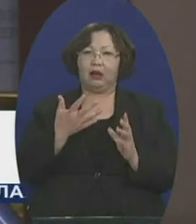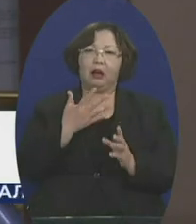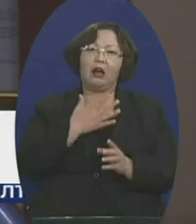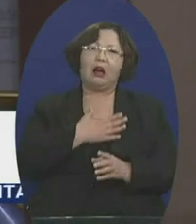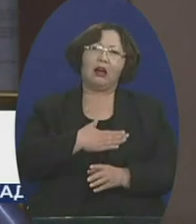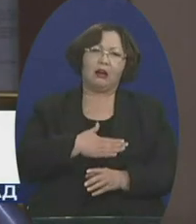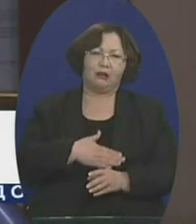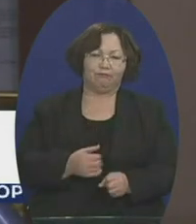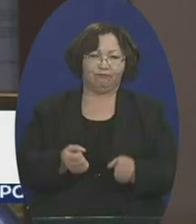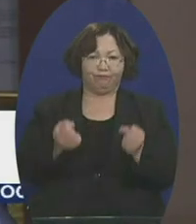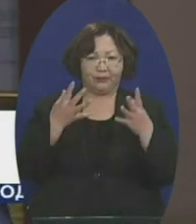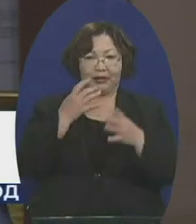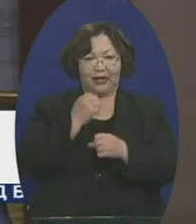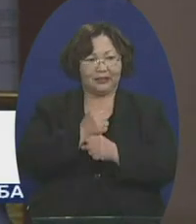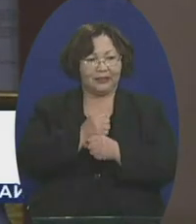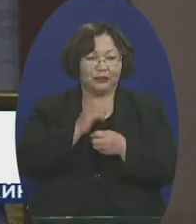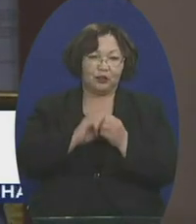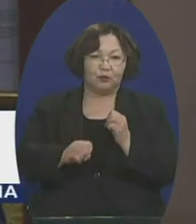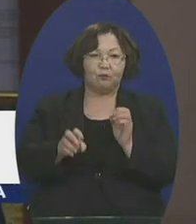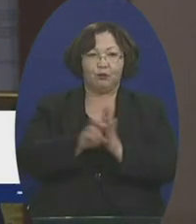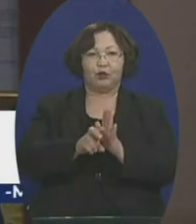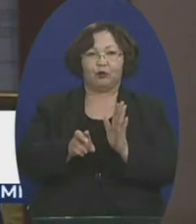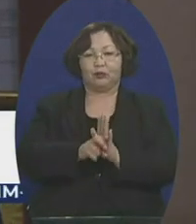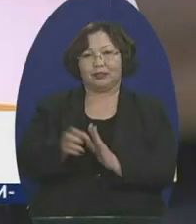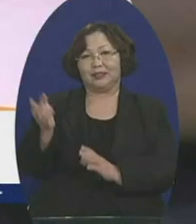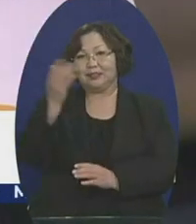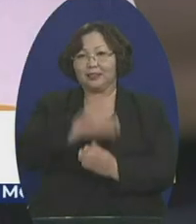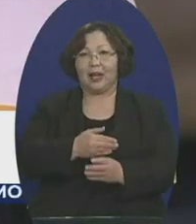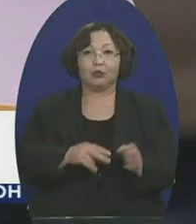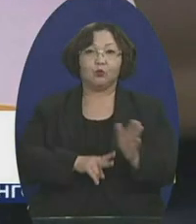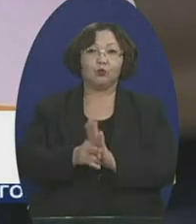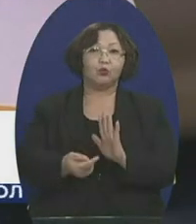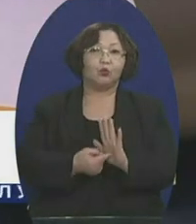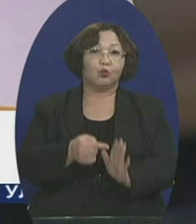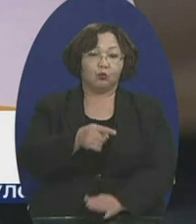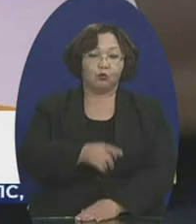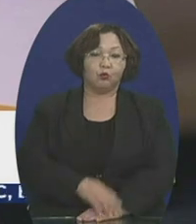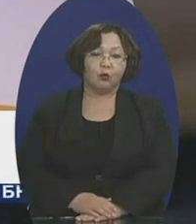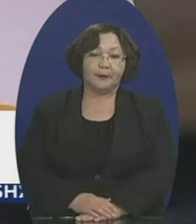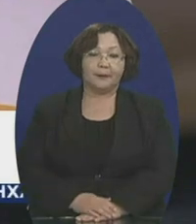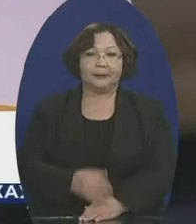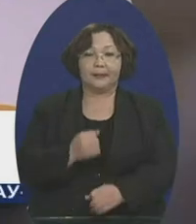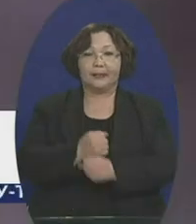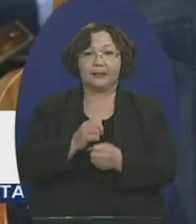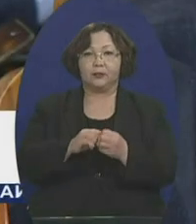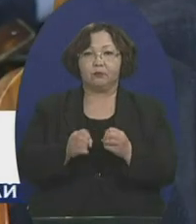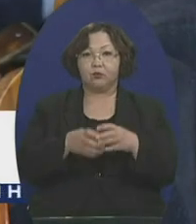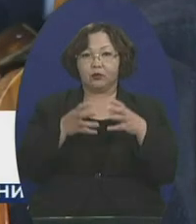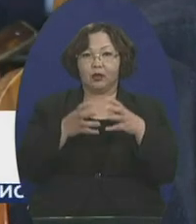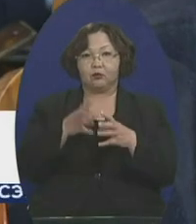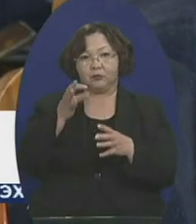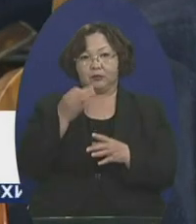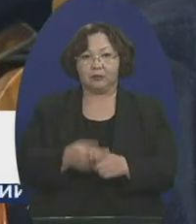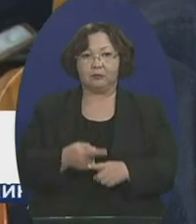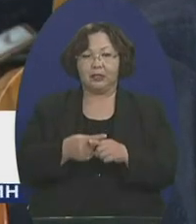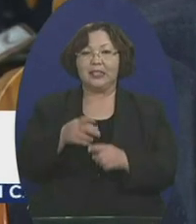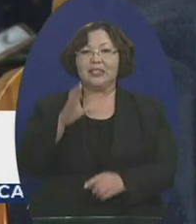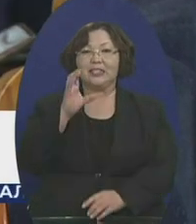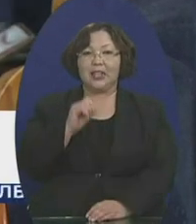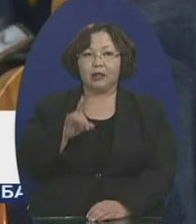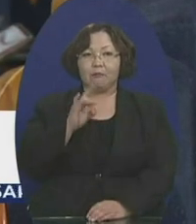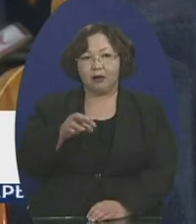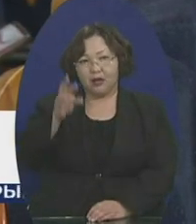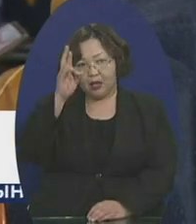ингээд хөдөлмөр эрхлэх боломж нөхцөлийг бууруулж байгаа зүйлүүд байна. Хөдөлмөр эрхлэлтийн бүтээмжийг нэмэхийн тулд салбар бүрийн оролцоо чухал